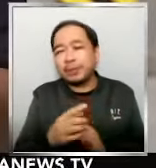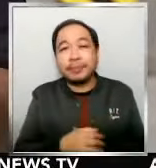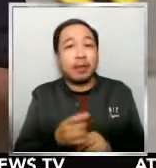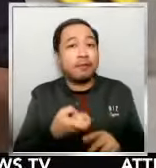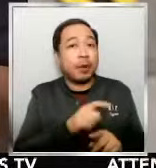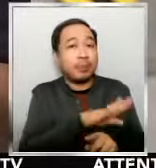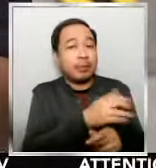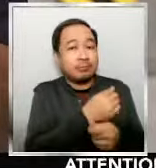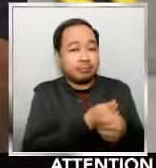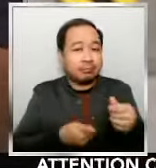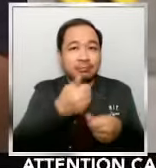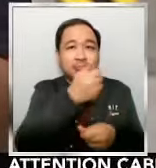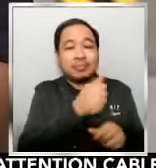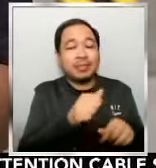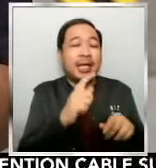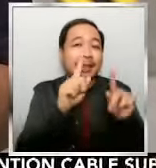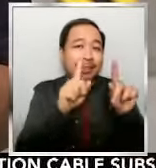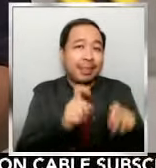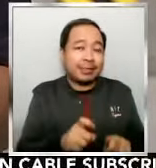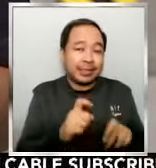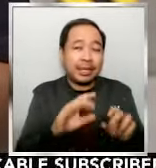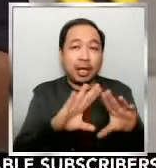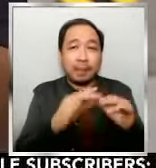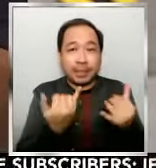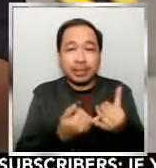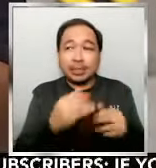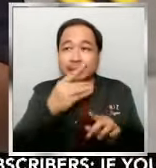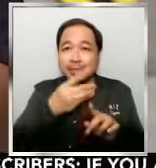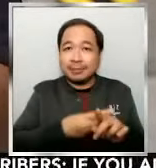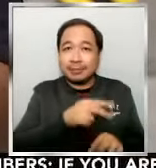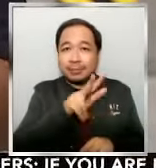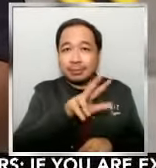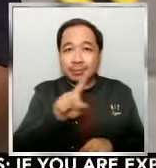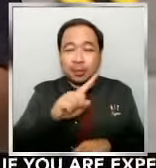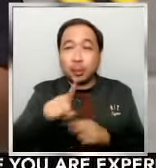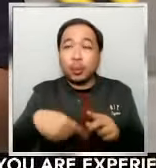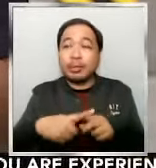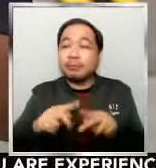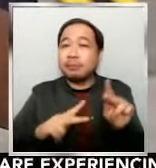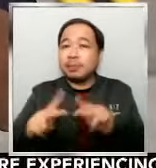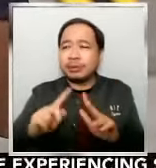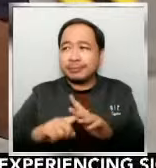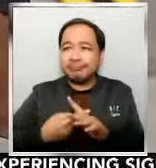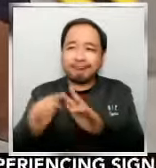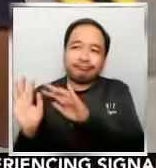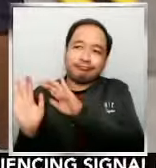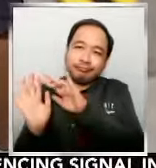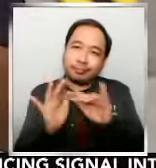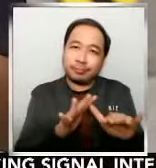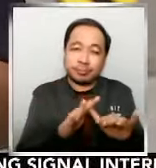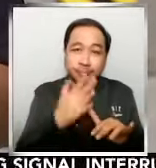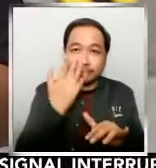testing company, December 31 ang simula silang dagsain ng mga tao. Bukod sa tumaas ang